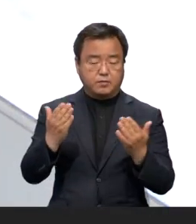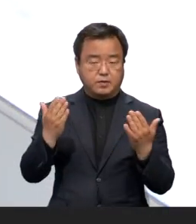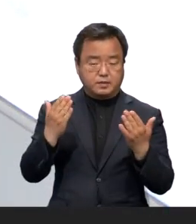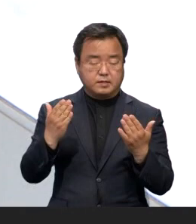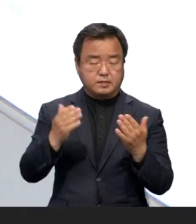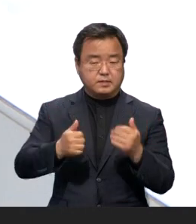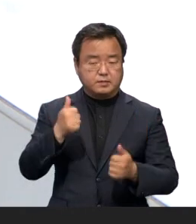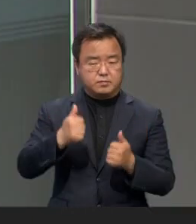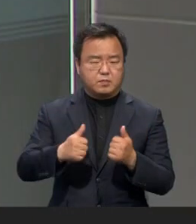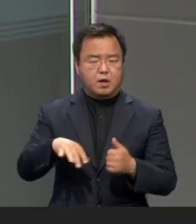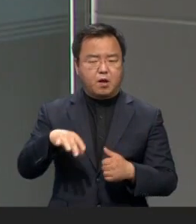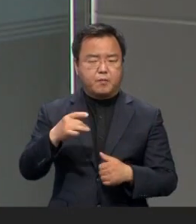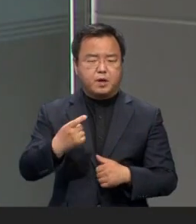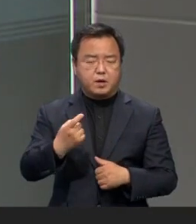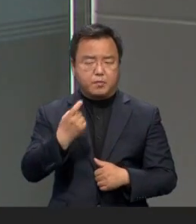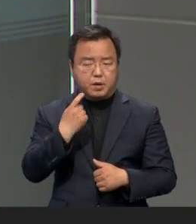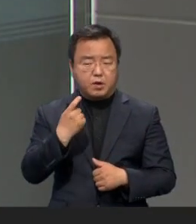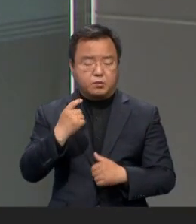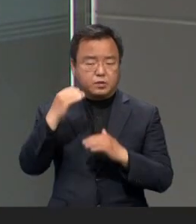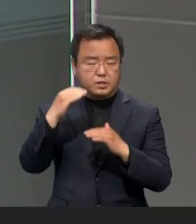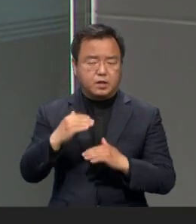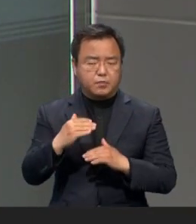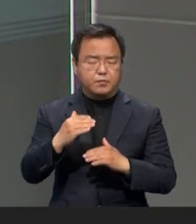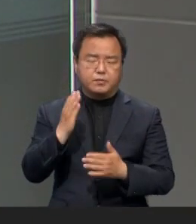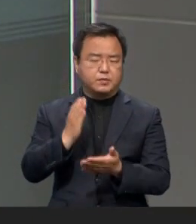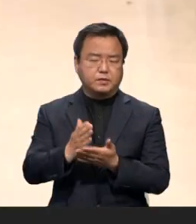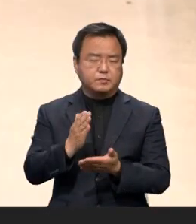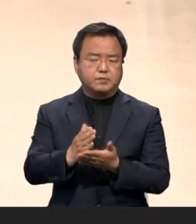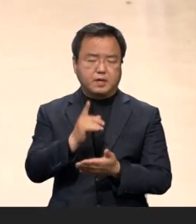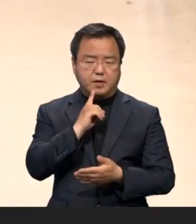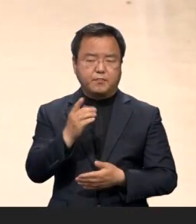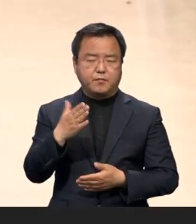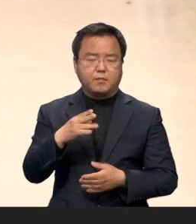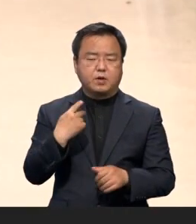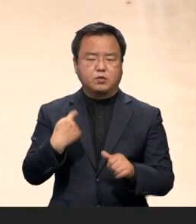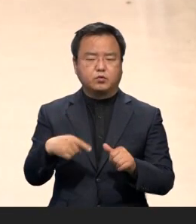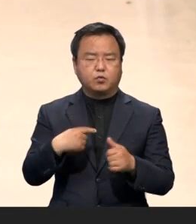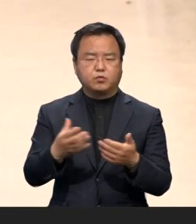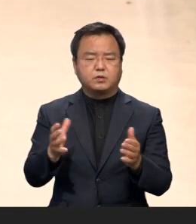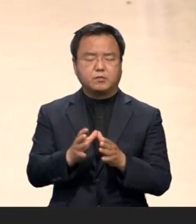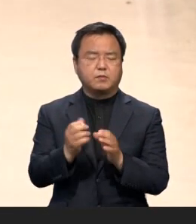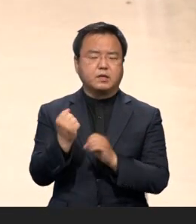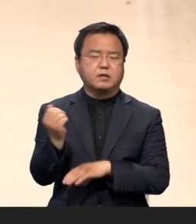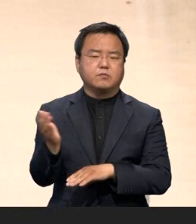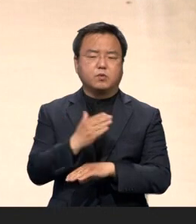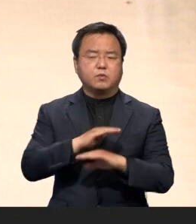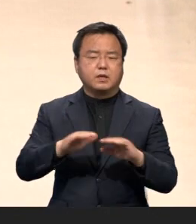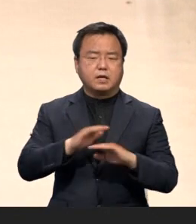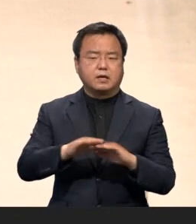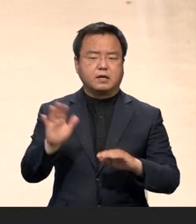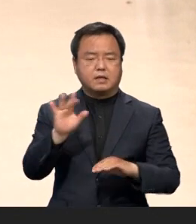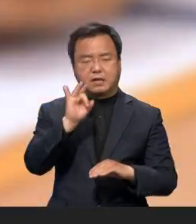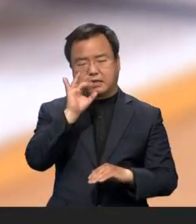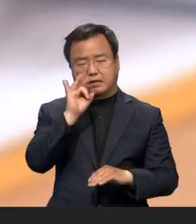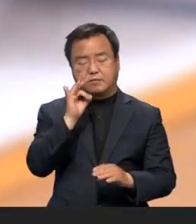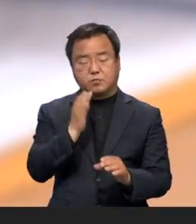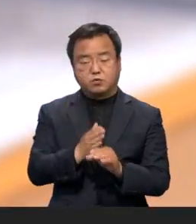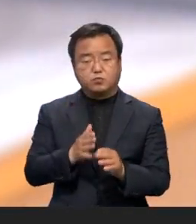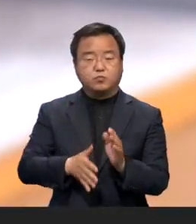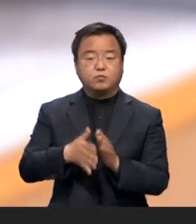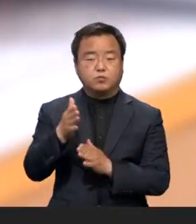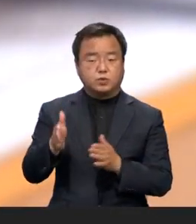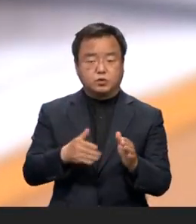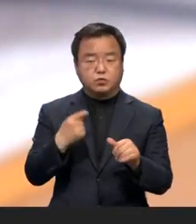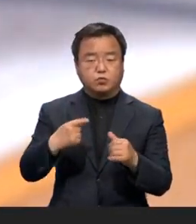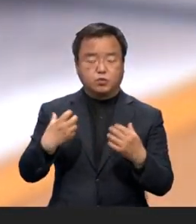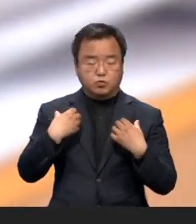내도록 제재 하겠다고 밝힌 상태 하지만 교육단체 들은 근본적 해결책이 되지 못한다 며 시 도 교육청에서 영재를